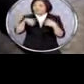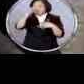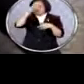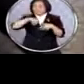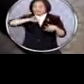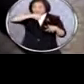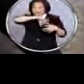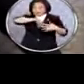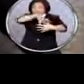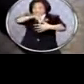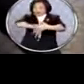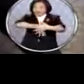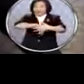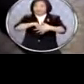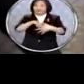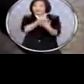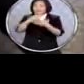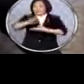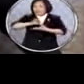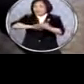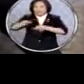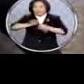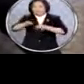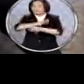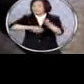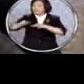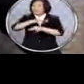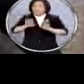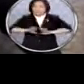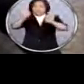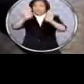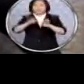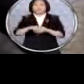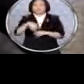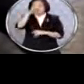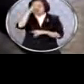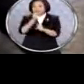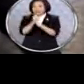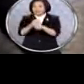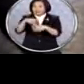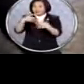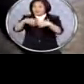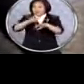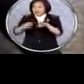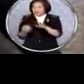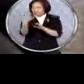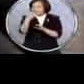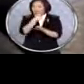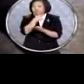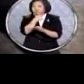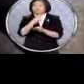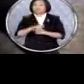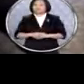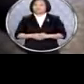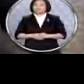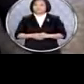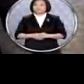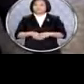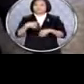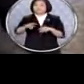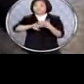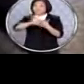需的市场跟内需的产业扩充成是我们的良质的工作机会，这是我们最重要要做的事情。那么